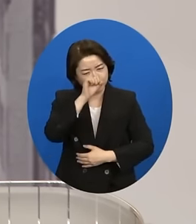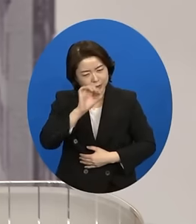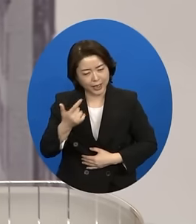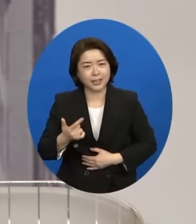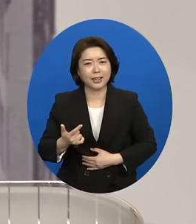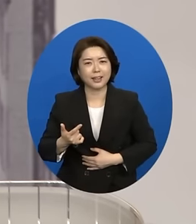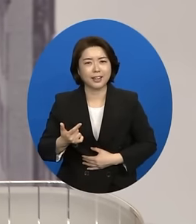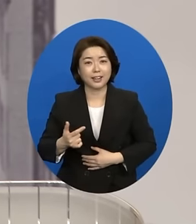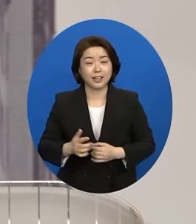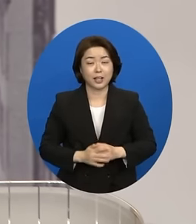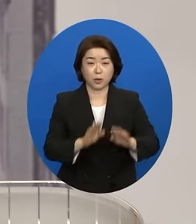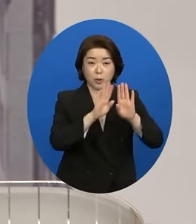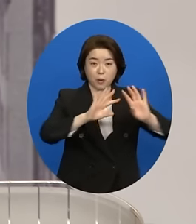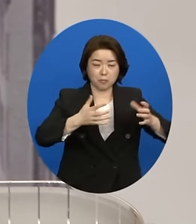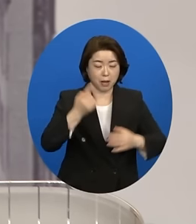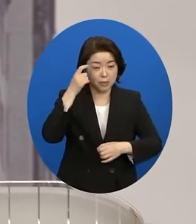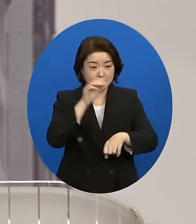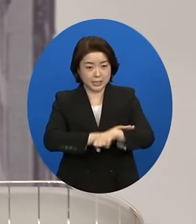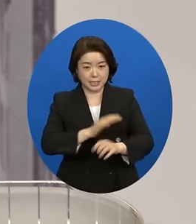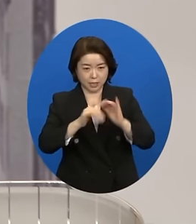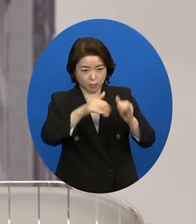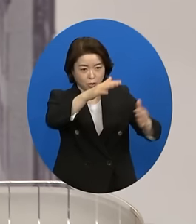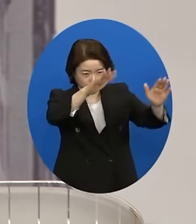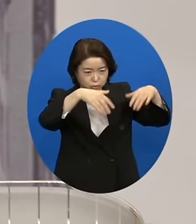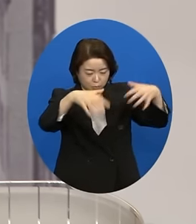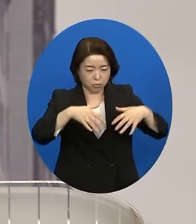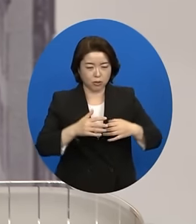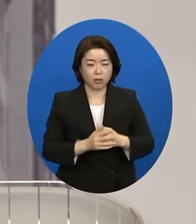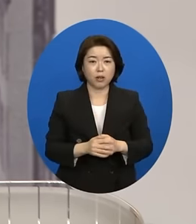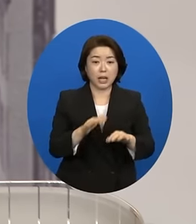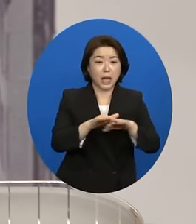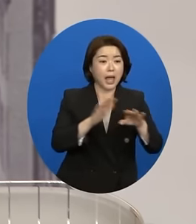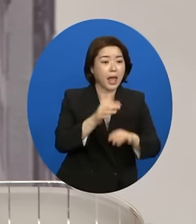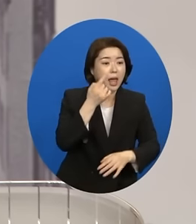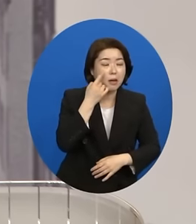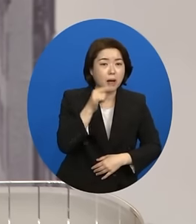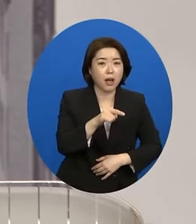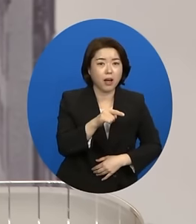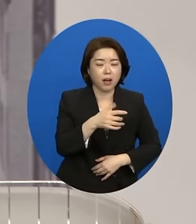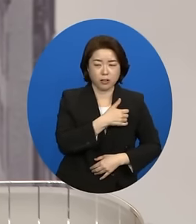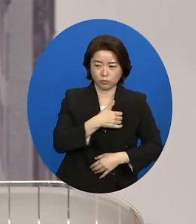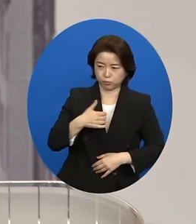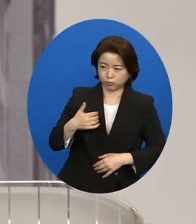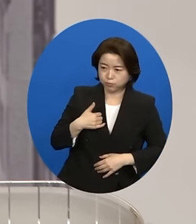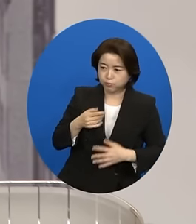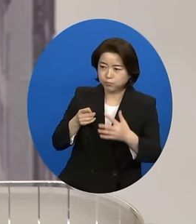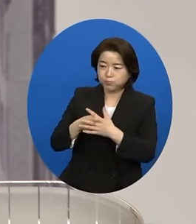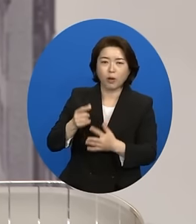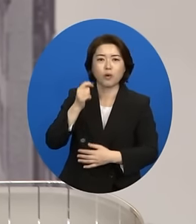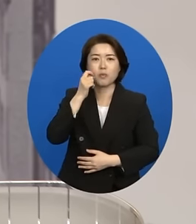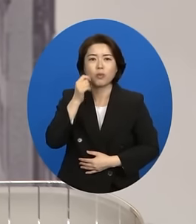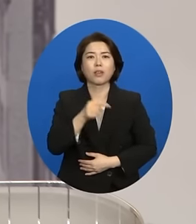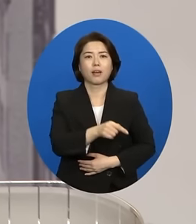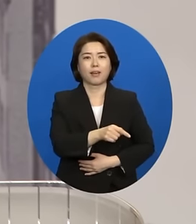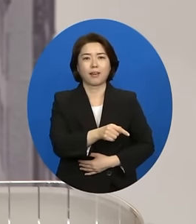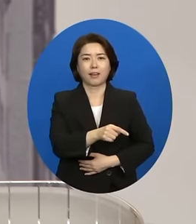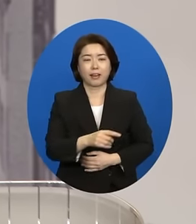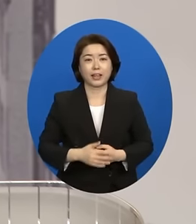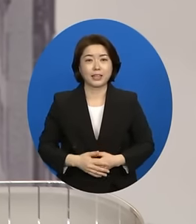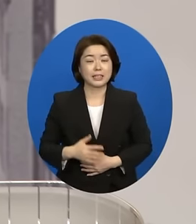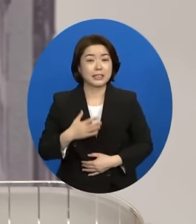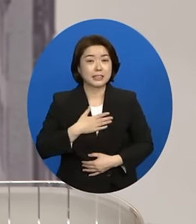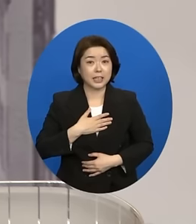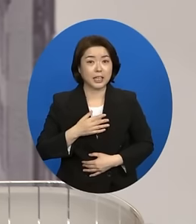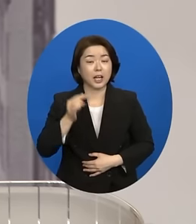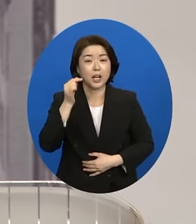바벨론의 지혜자들을 불러서 해몽하라고 하는데 아무든 능히 해몽하는 사람이 없었습니다. 제가 볼 때는